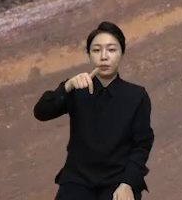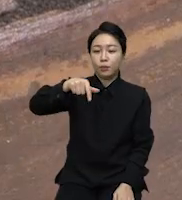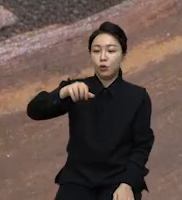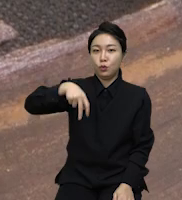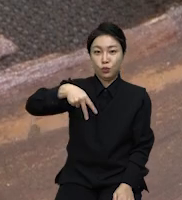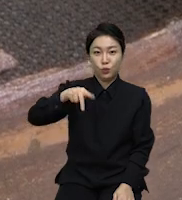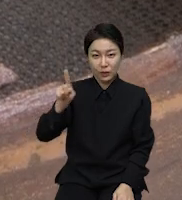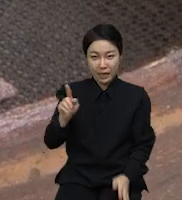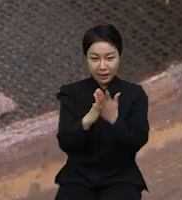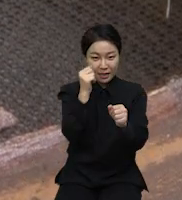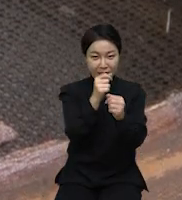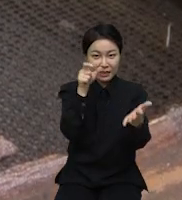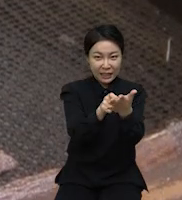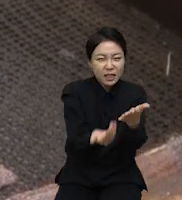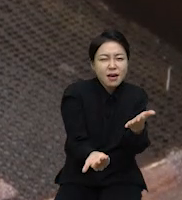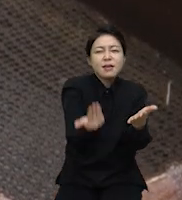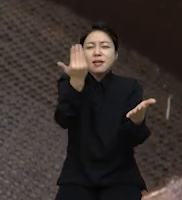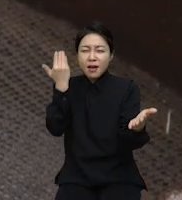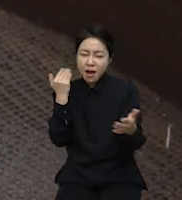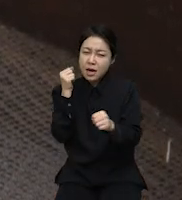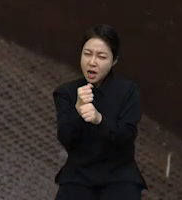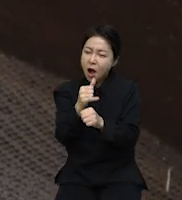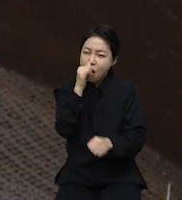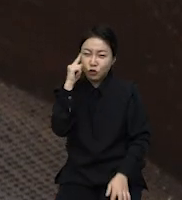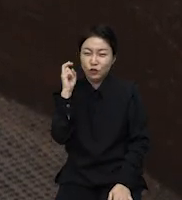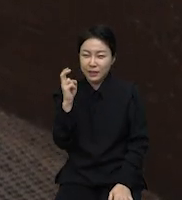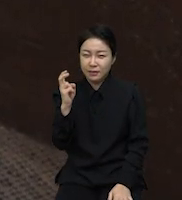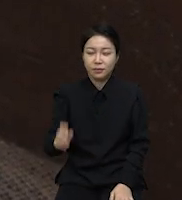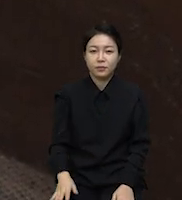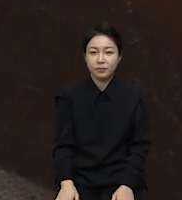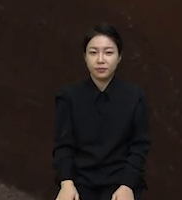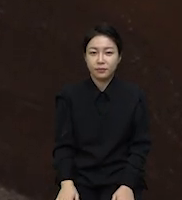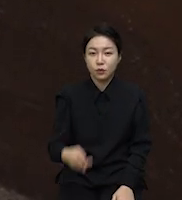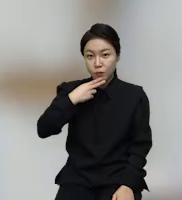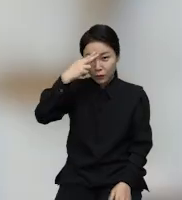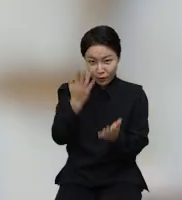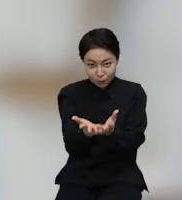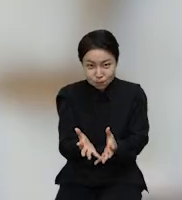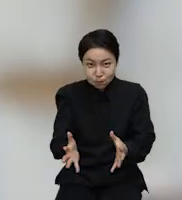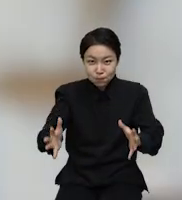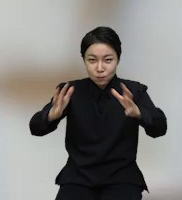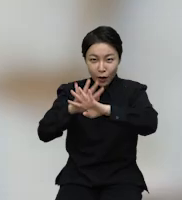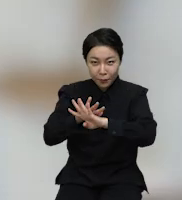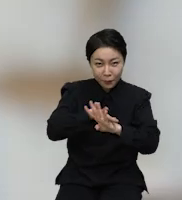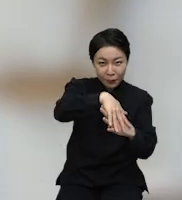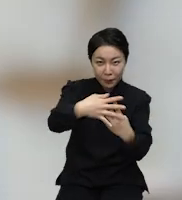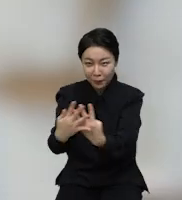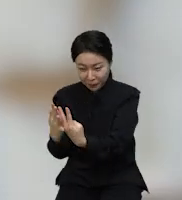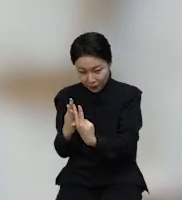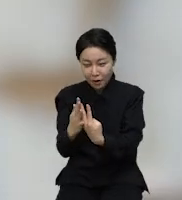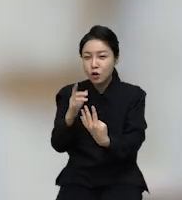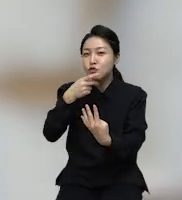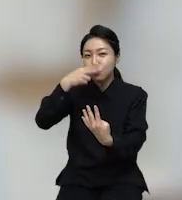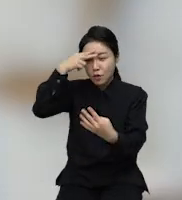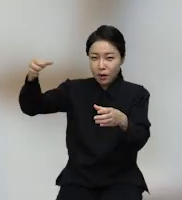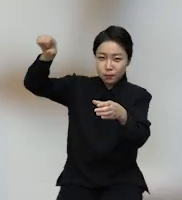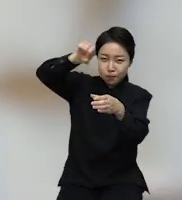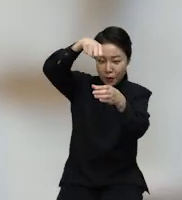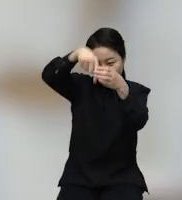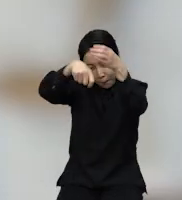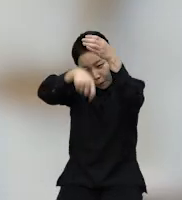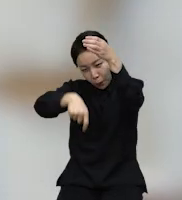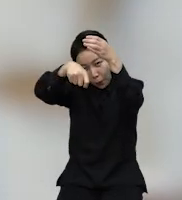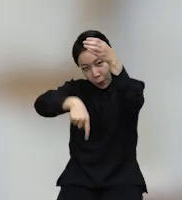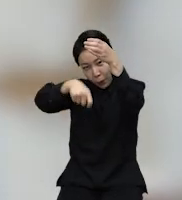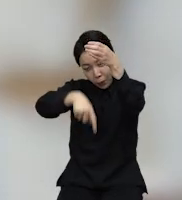기록이 있어서 누룩이 그 이전부터 쓰였을 것으로 추정됩니다. 용수는 술 아래에 침투되어 있던 것들을